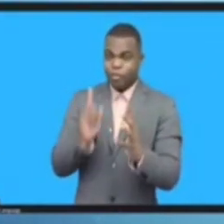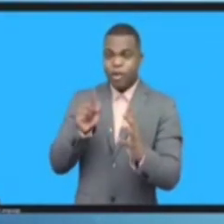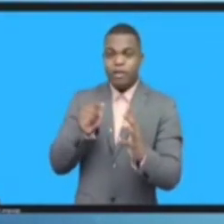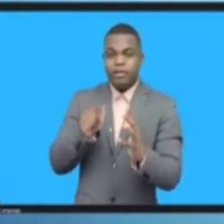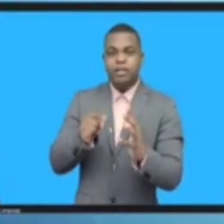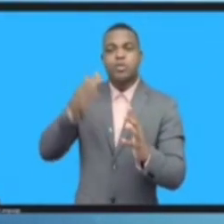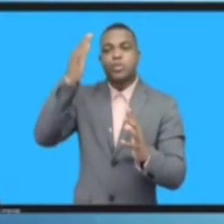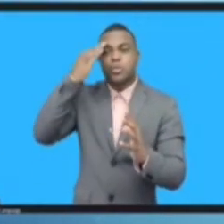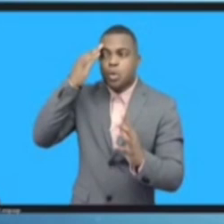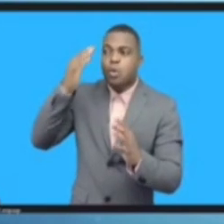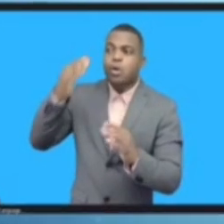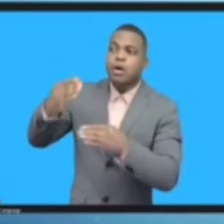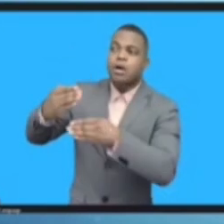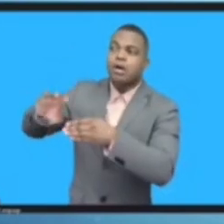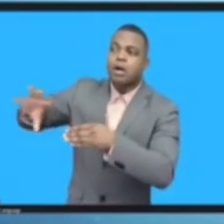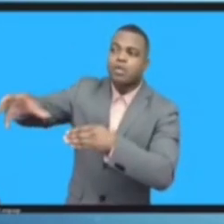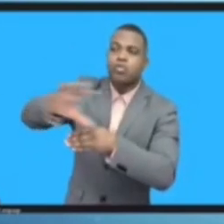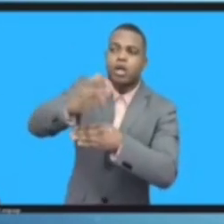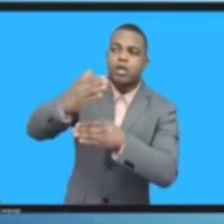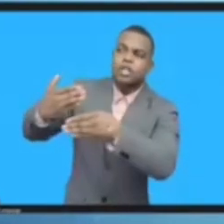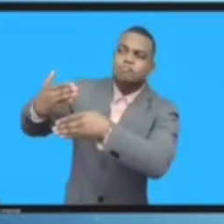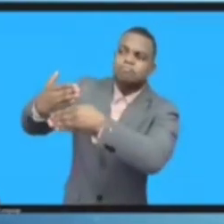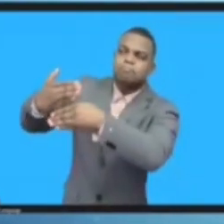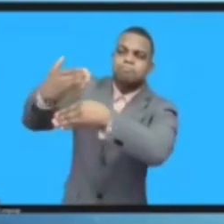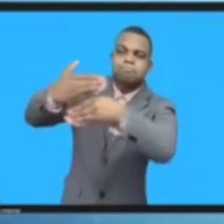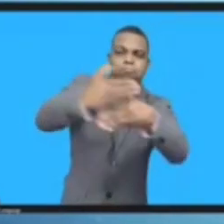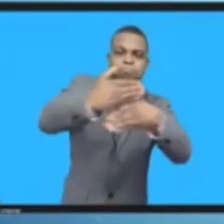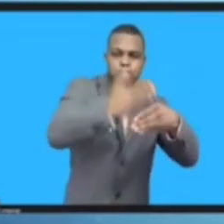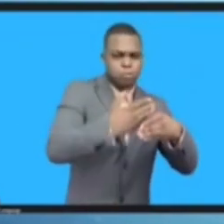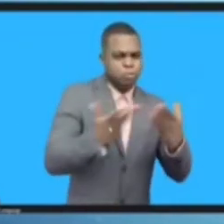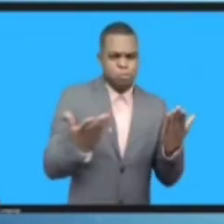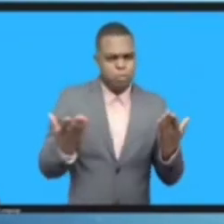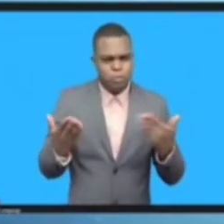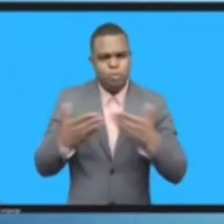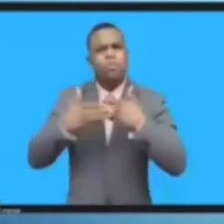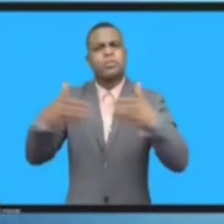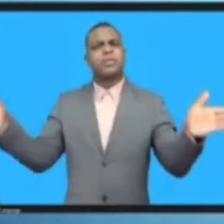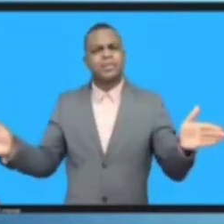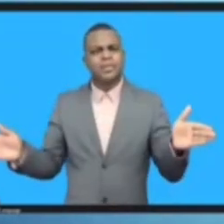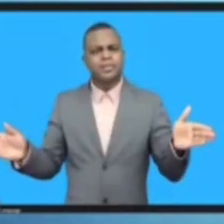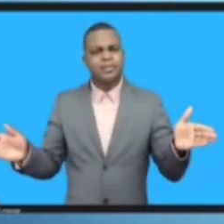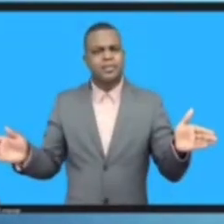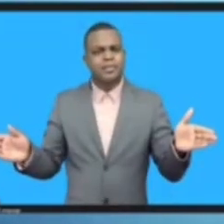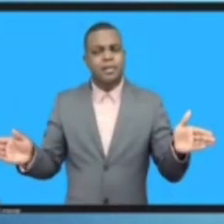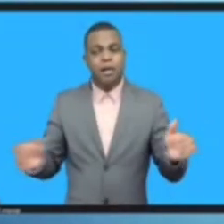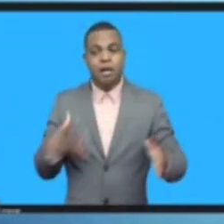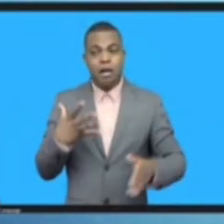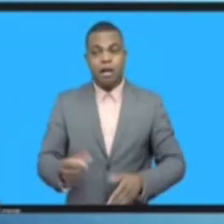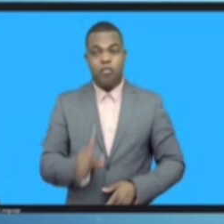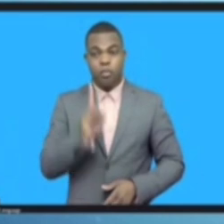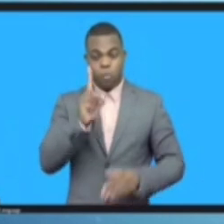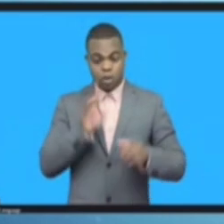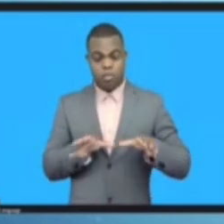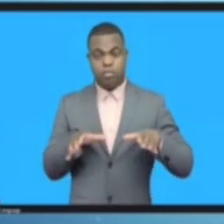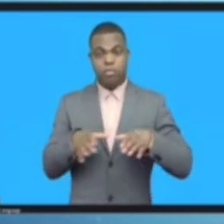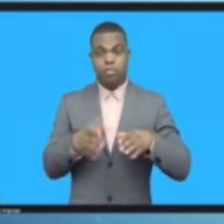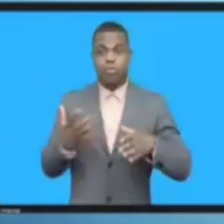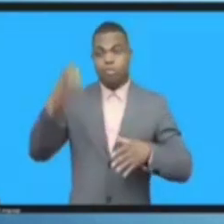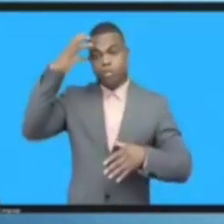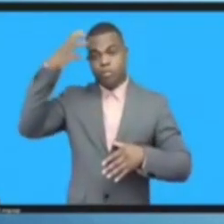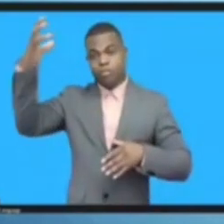témoigner plusieurs tentatives de la part de gouvernements ou de sociétés, à bon escient ou pas,